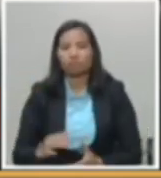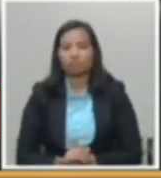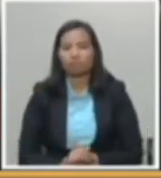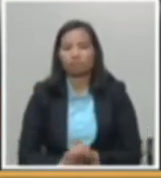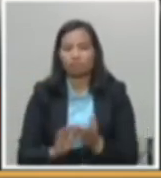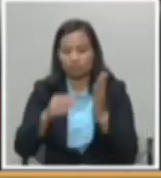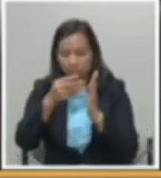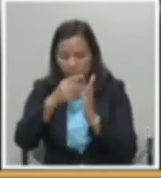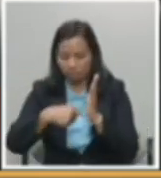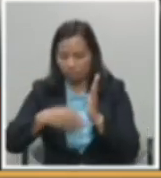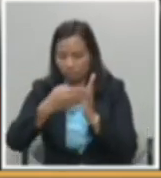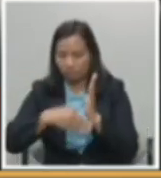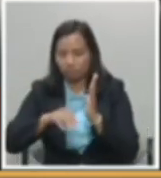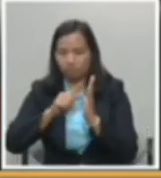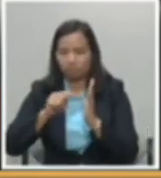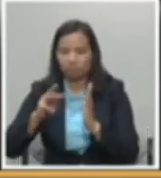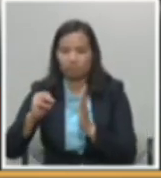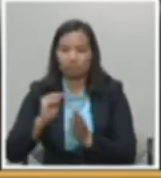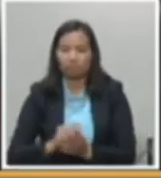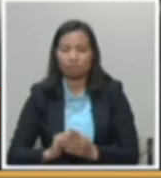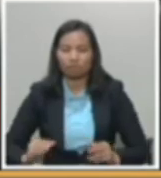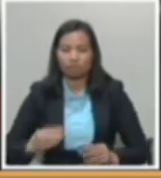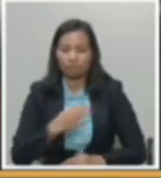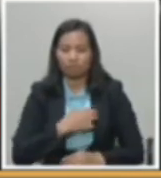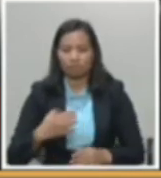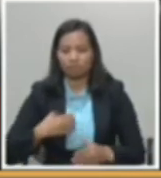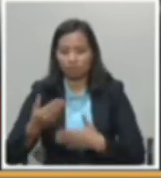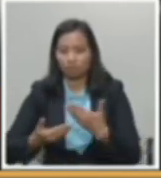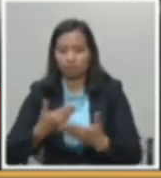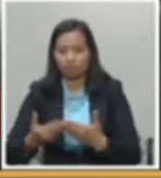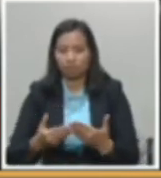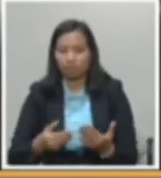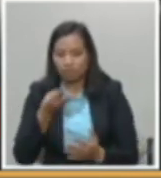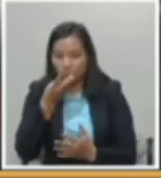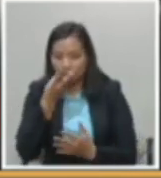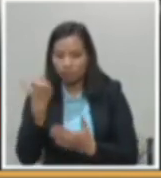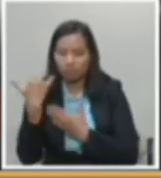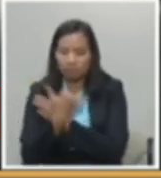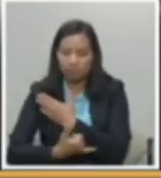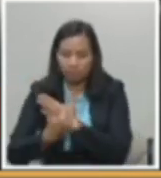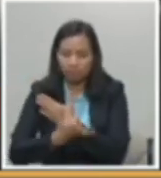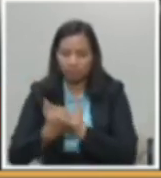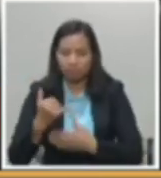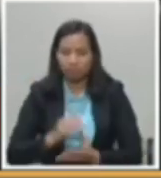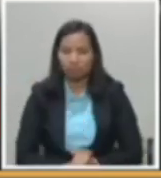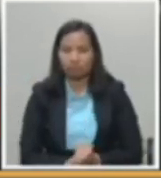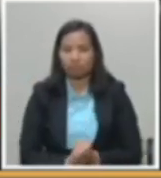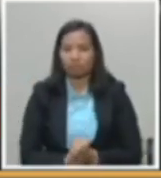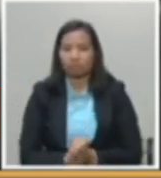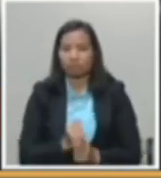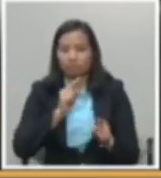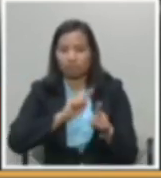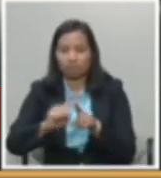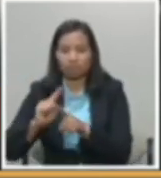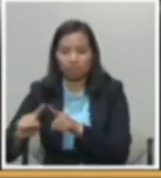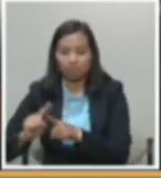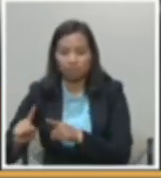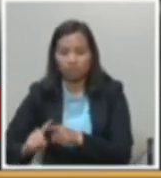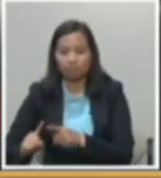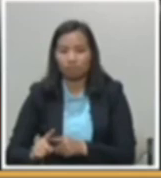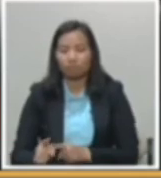ดนให้อธิบดีกรมการค้าต่างประเทศออกไปเจรจาขายข้าวในต่างประเทศภารกิจต่างๆเหล่านี้ดิฉันก